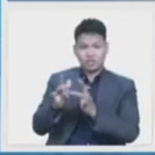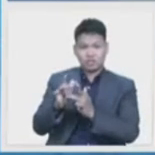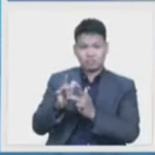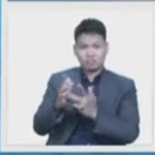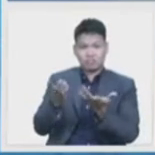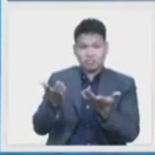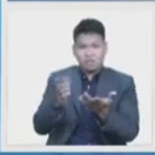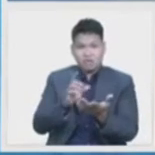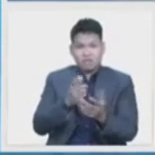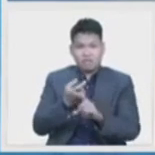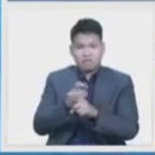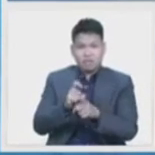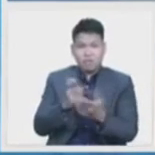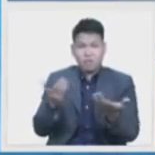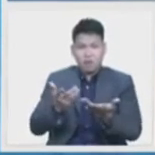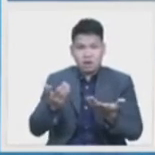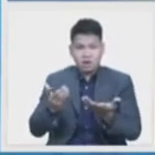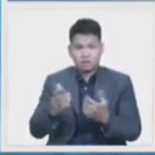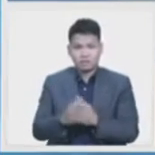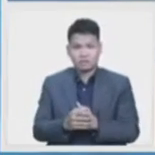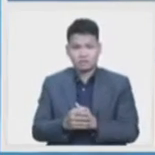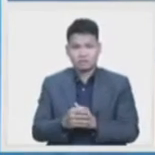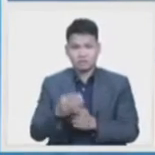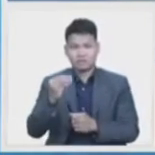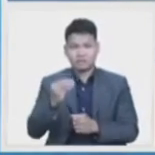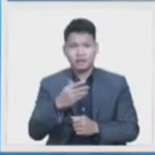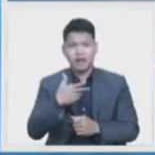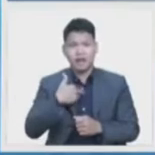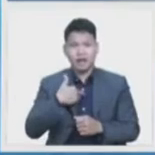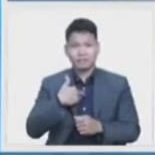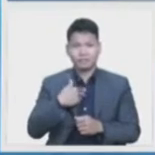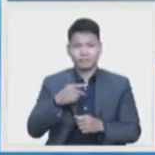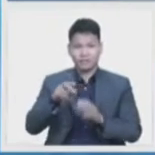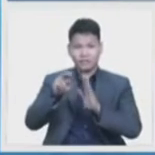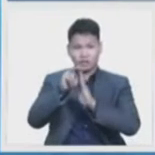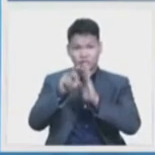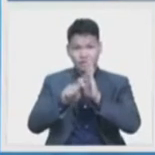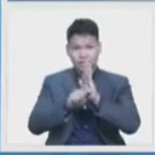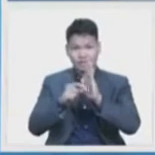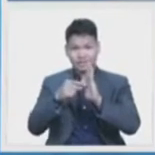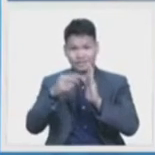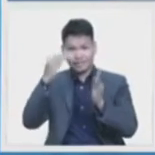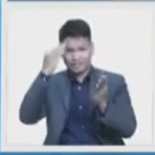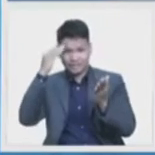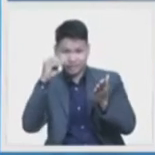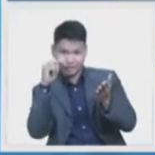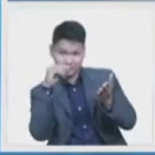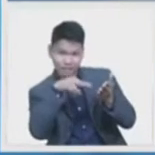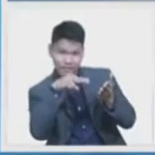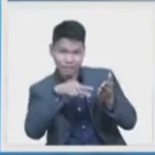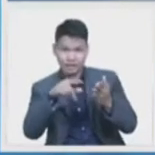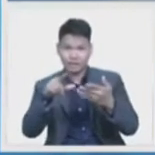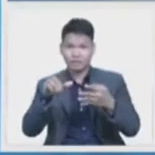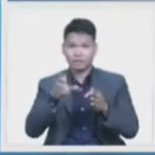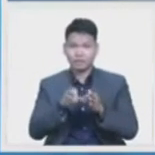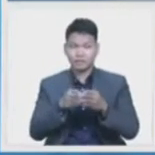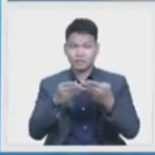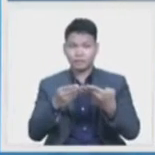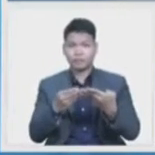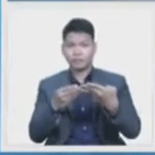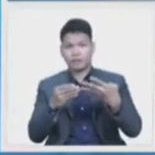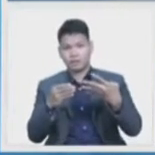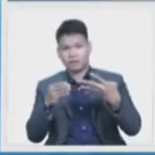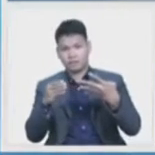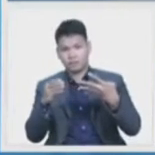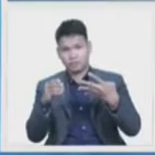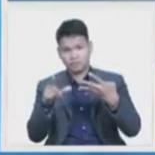David? Sa New Testament, the genealogy of Jesus, according to the Gospel of Luke, traces